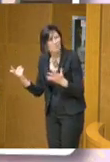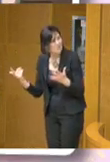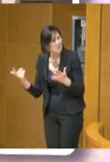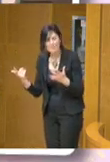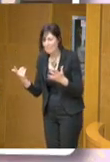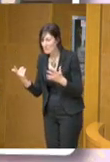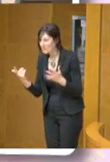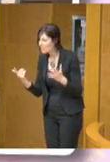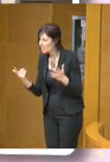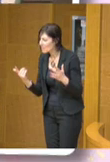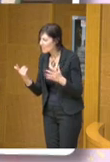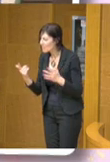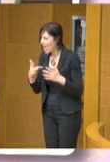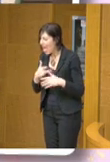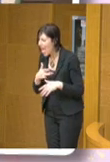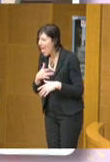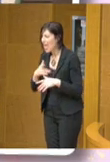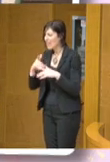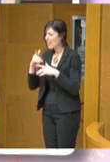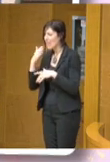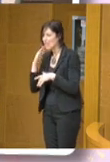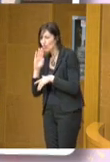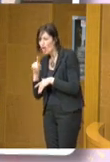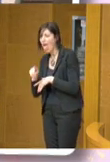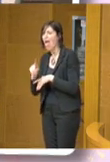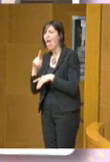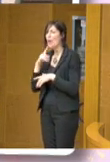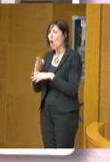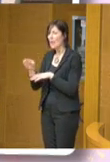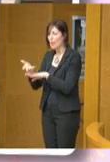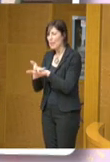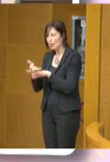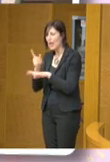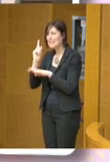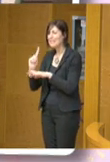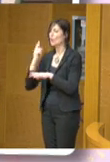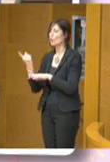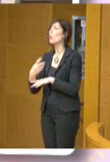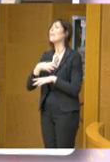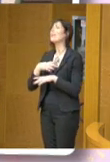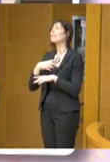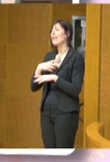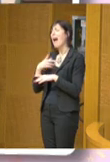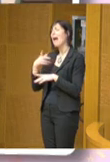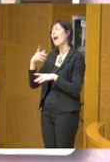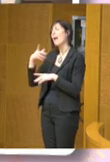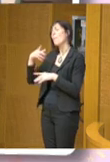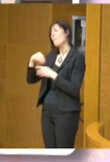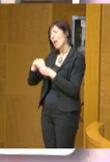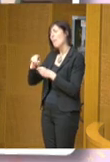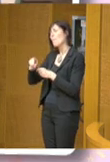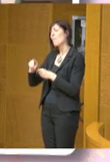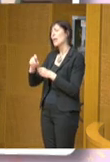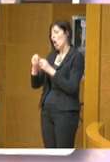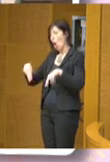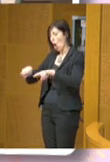senza distinzioni fisiche, etniche, di genere e orientamento sessuale. Se tutti gli stati membri dell'ONU e non seguissero